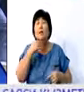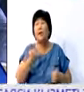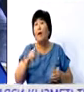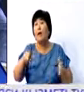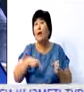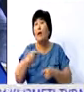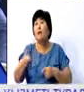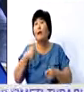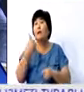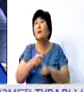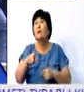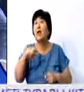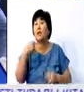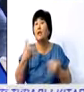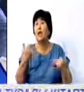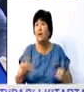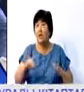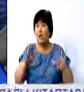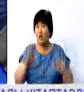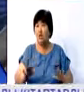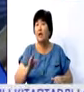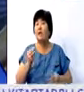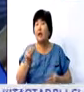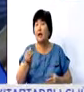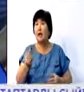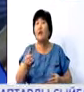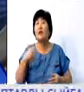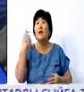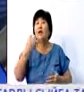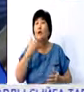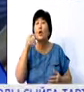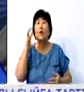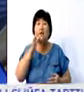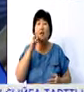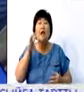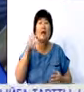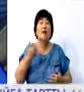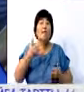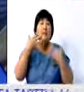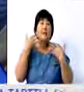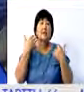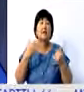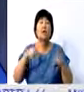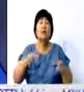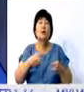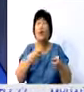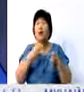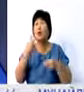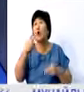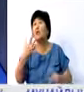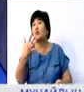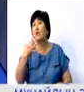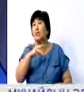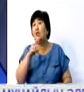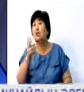Шахар басшысының айтуынша, биыл жергілікті қазынадан иесіз иттер мен мысықтарды аулап, атуға бақандай 25 миллион теңге